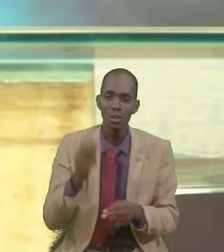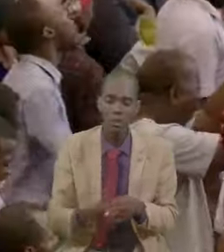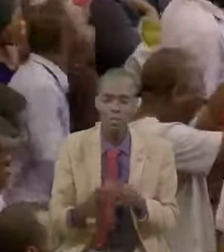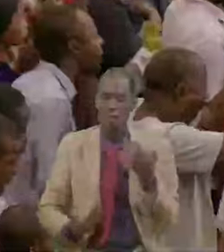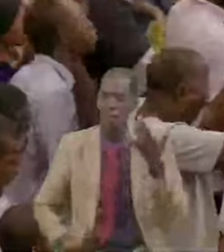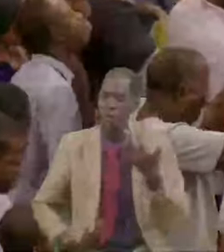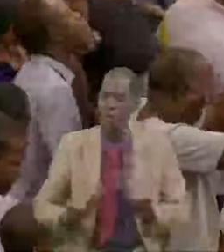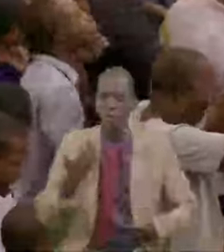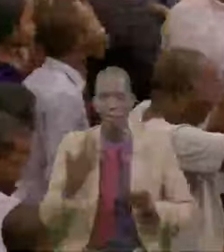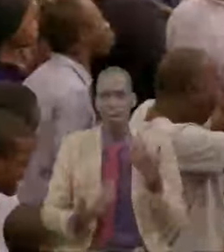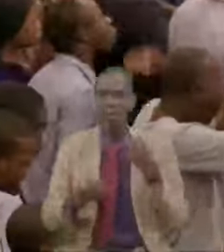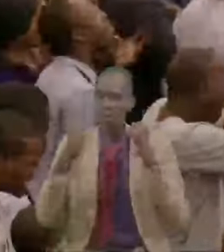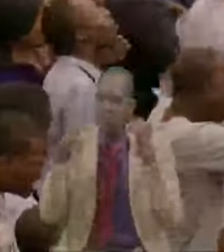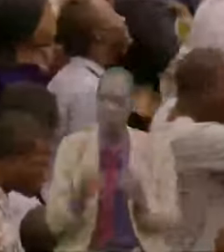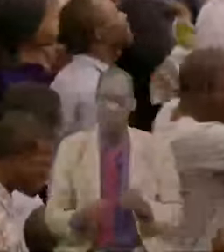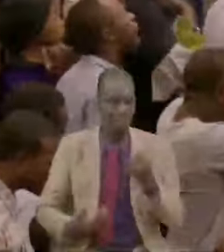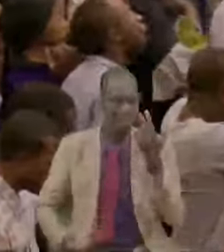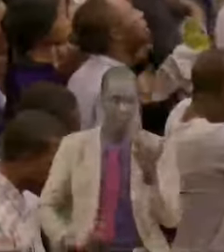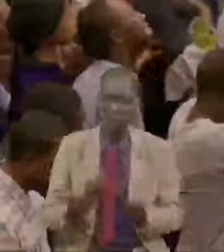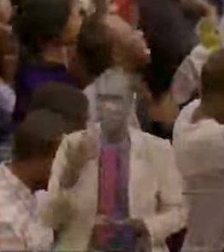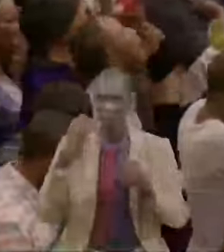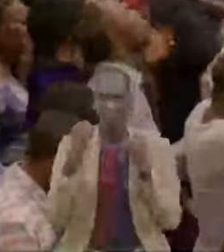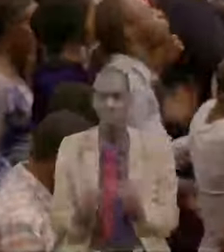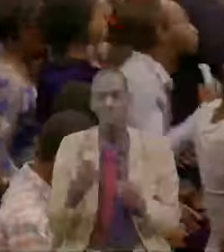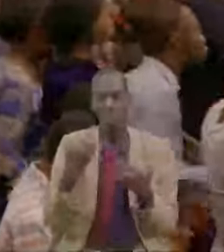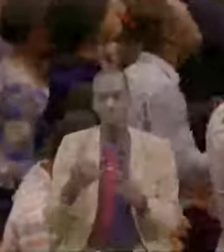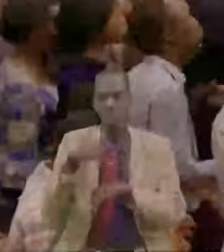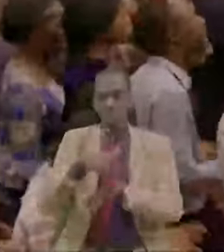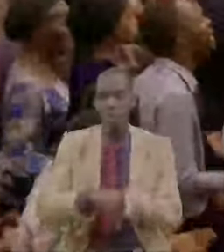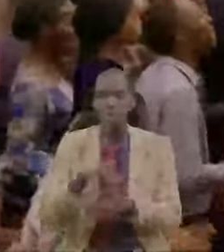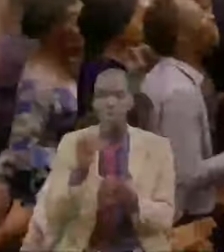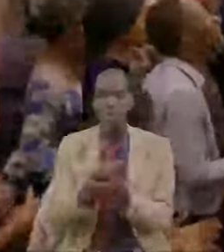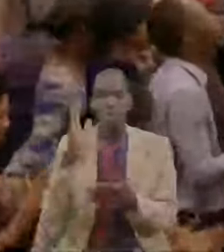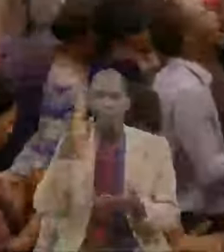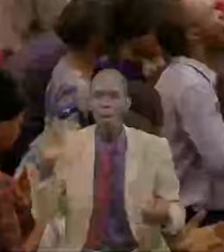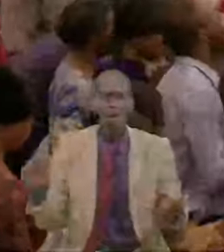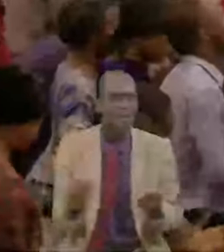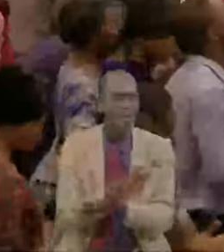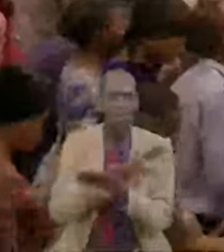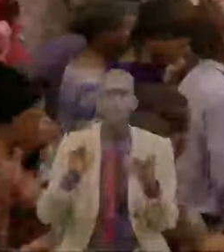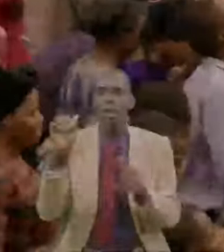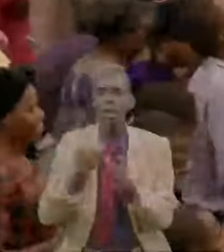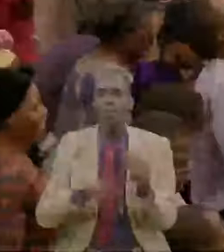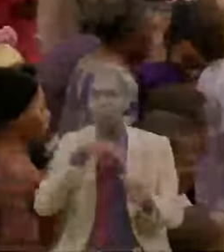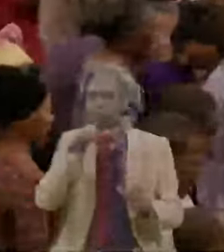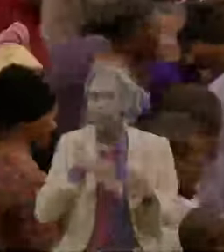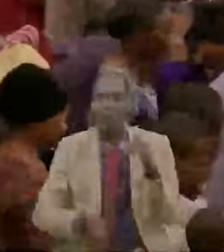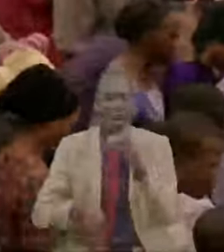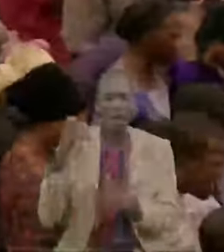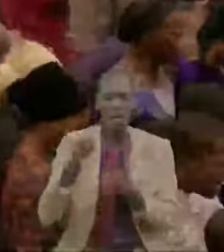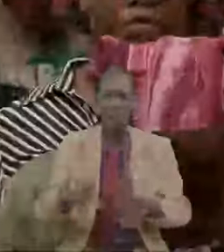de feu. La puissance de feu ce soir. Cela m'a brûlé. Toute paille dans votre